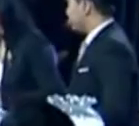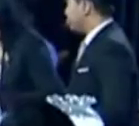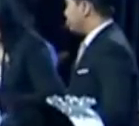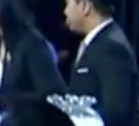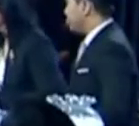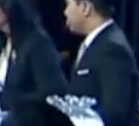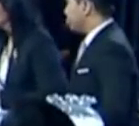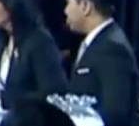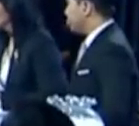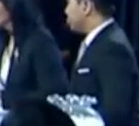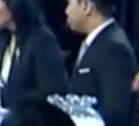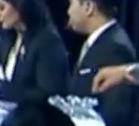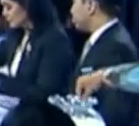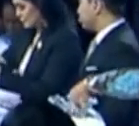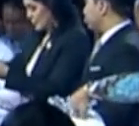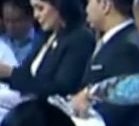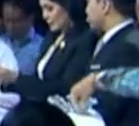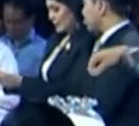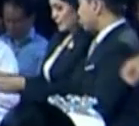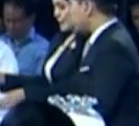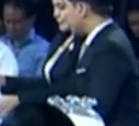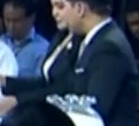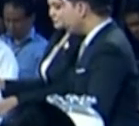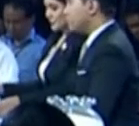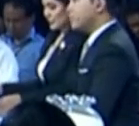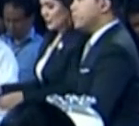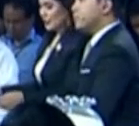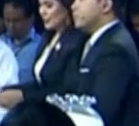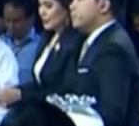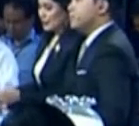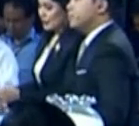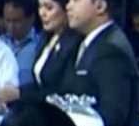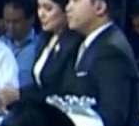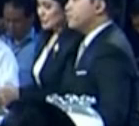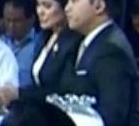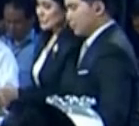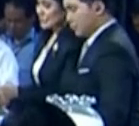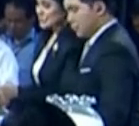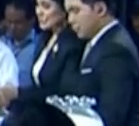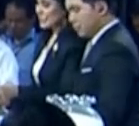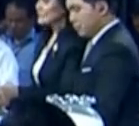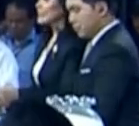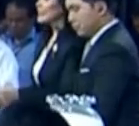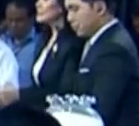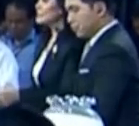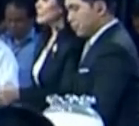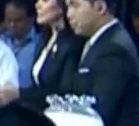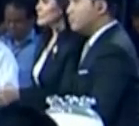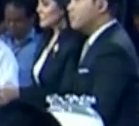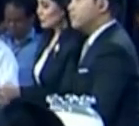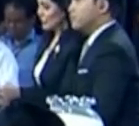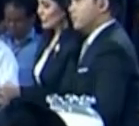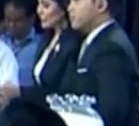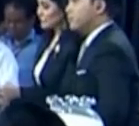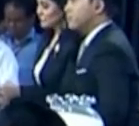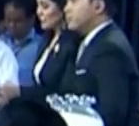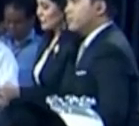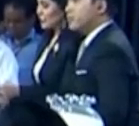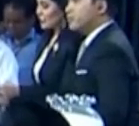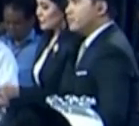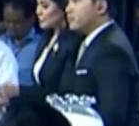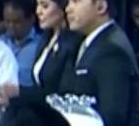adalah 46,7% indikator politik, sementara hasil polling institut 46,1% dan